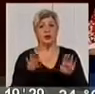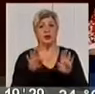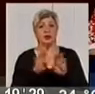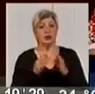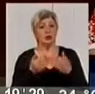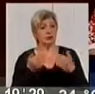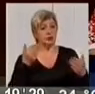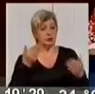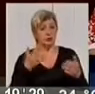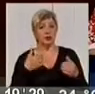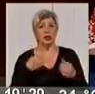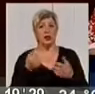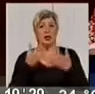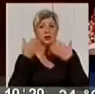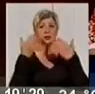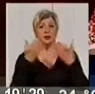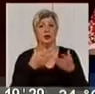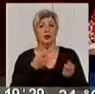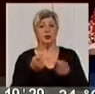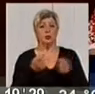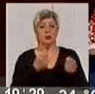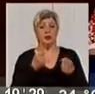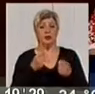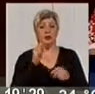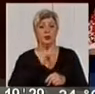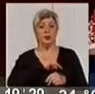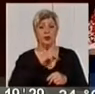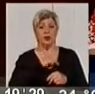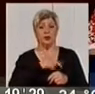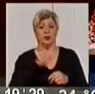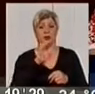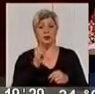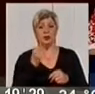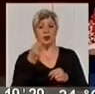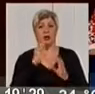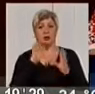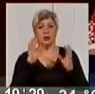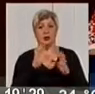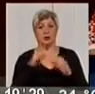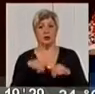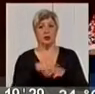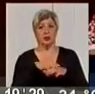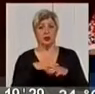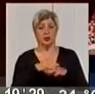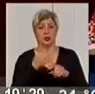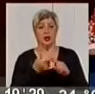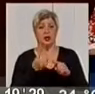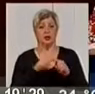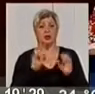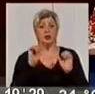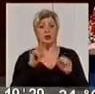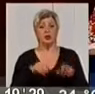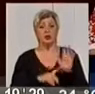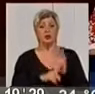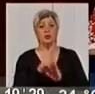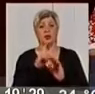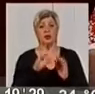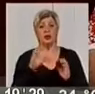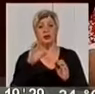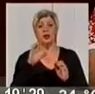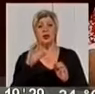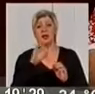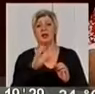Вони звертаються в управління праці та соціального захисту населення, пишуть заяву, це можна розпочинати з січня місяця. Пишуть заяву,